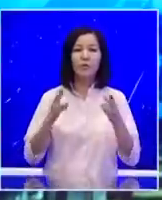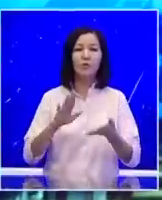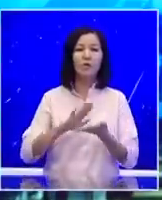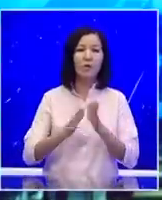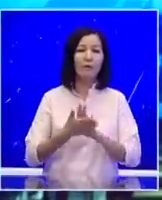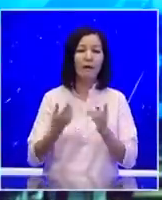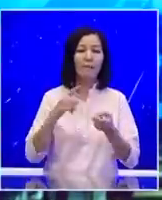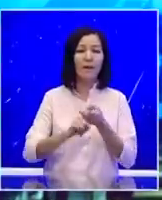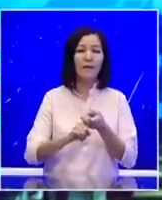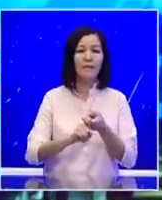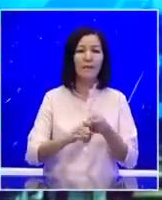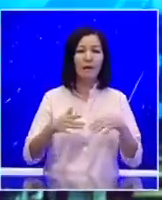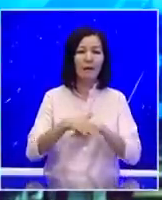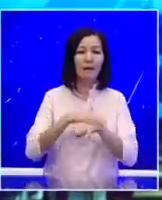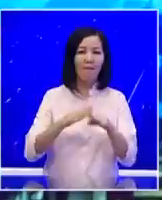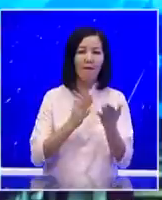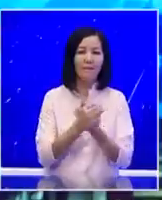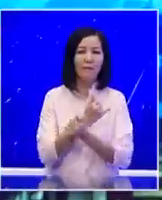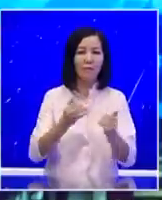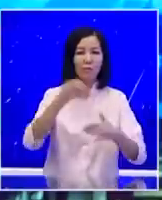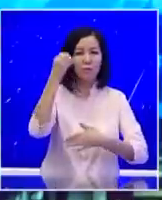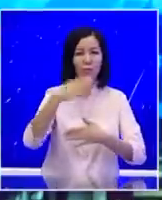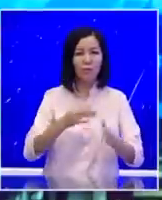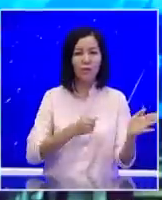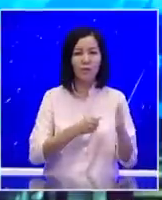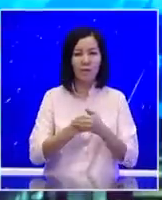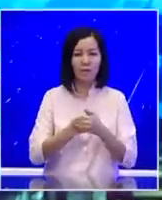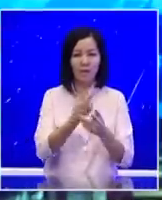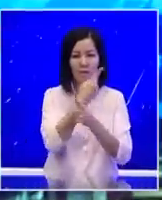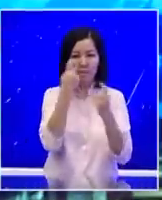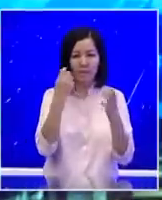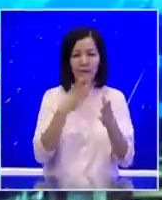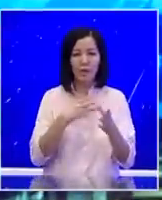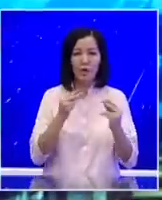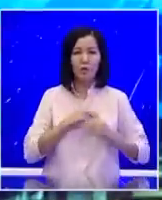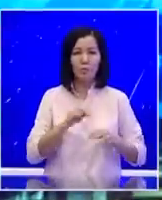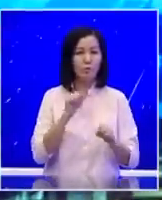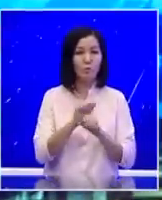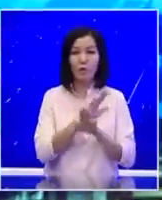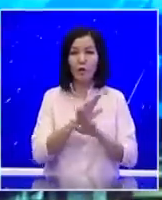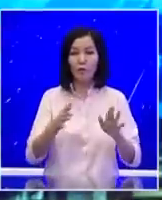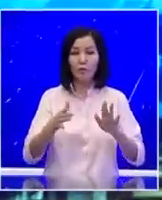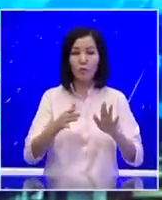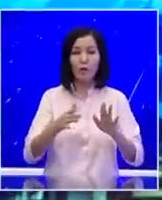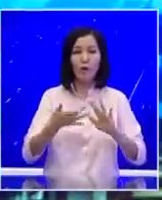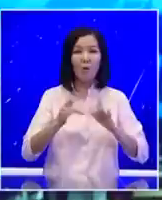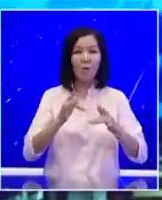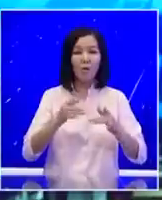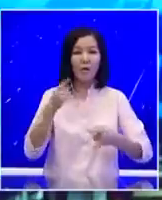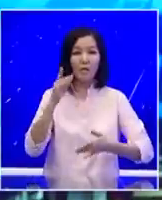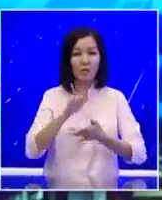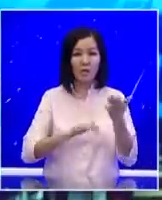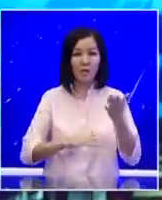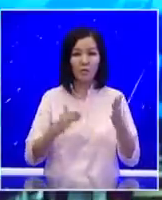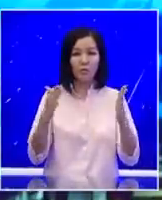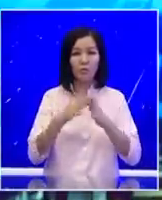Елдегі төтенше жағдайға байланысты халыққа қызмет көрсету орталығының жабылғаны белгілі. Алайда жұмысы тоқтаған жоқ, онлайн жалғасуда. Мамандары үйде